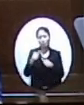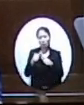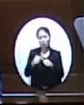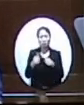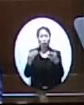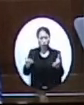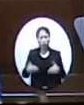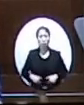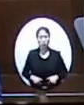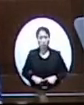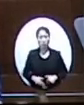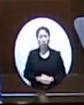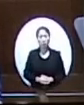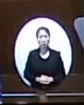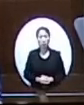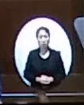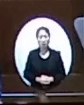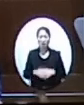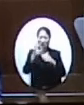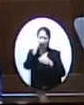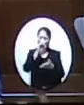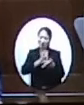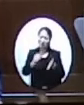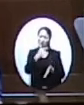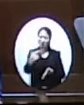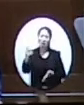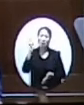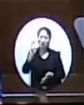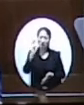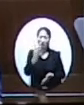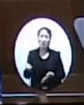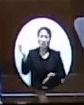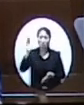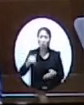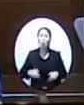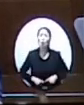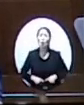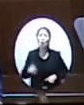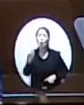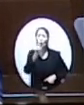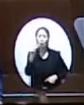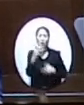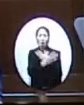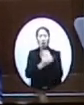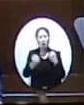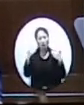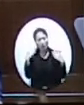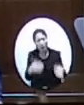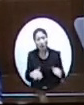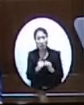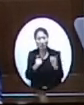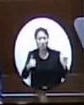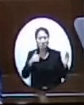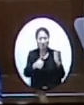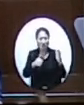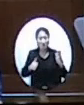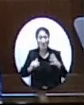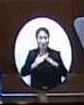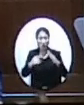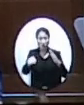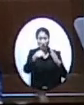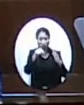필요합니다. 많은 예산이 소관되겠지만 필요한 경우 건강취약계층이 이용하는 시설에